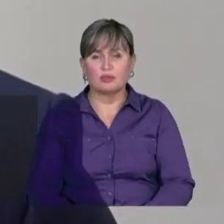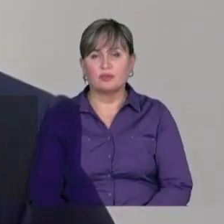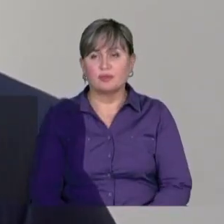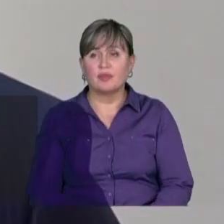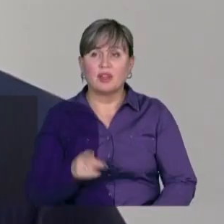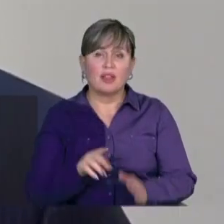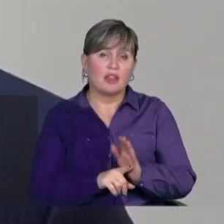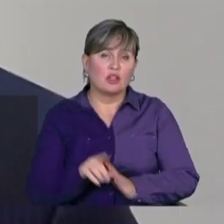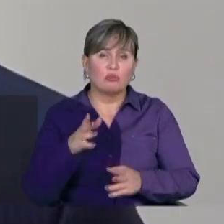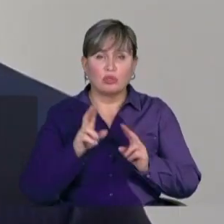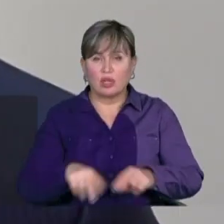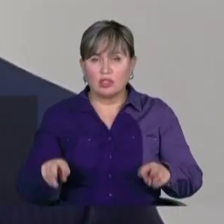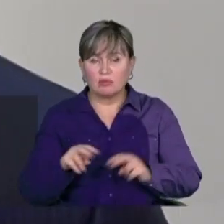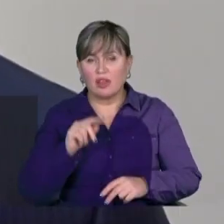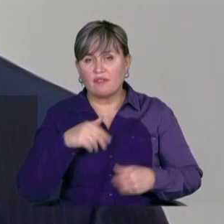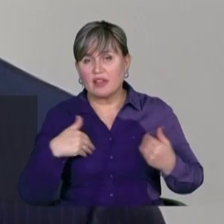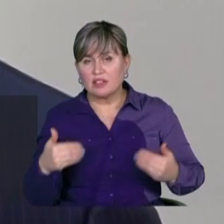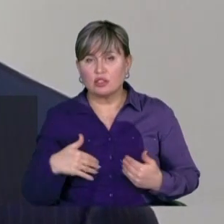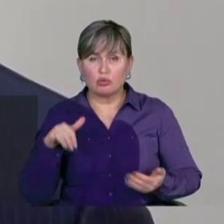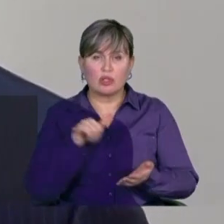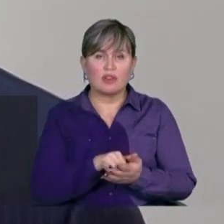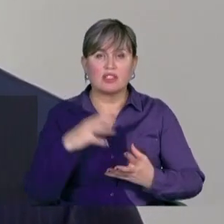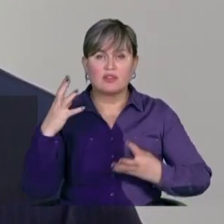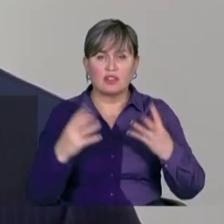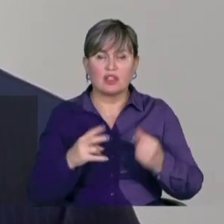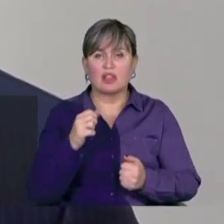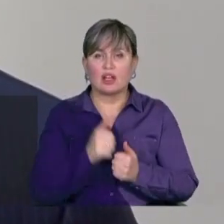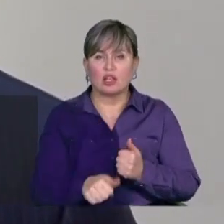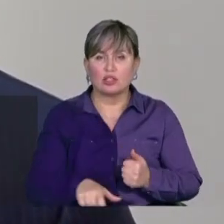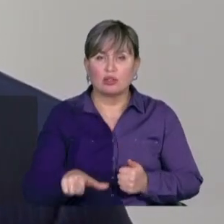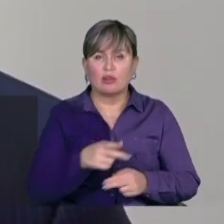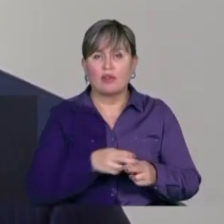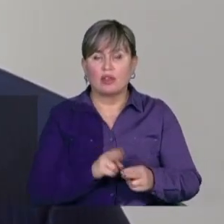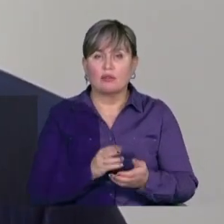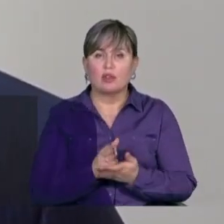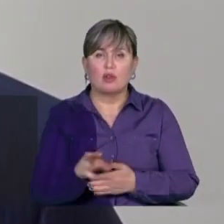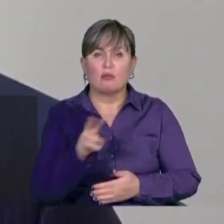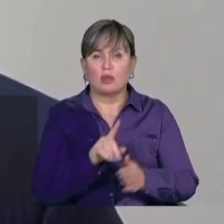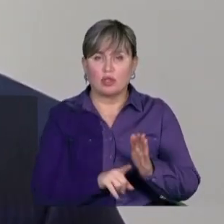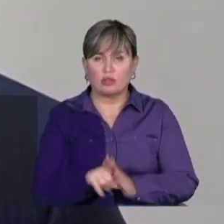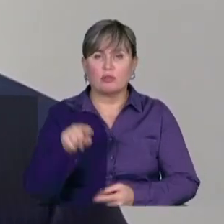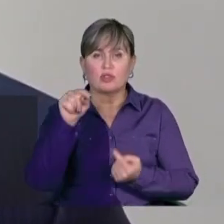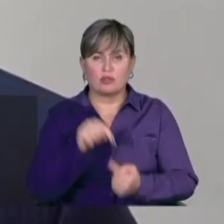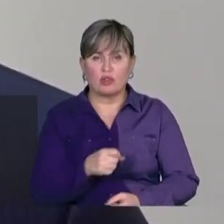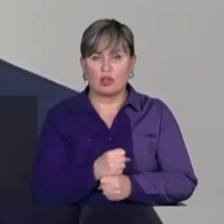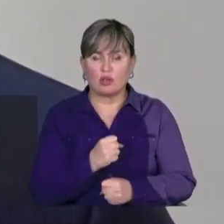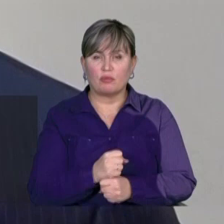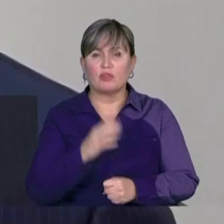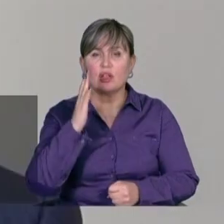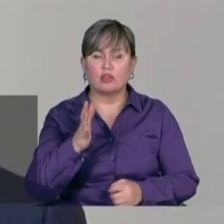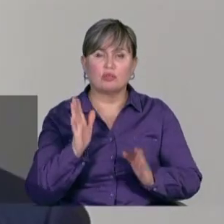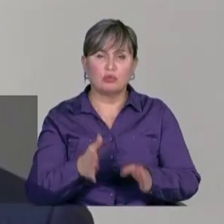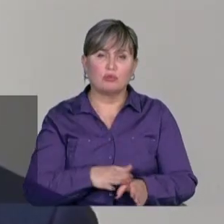Для начала будет рассмотрена эффективность установки светофоров на каждой дороге. В этом направлении мы начнем соответствующую работу. В дальнейшем